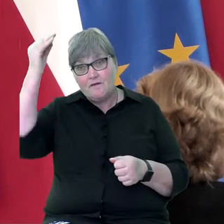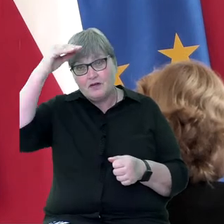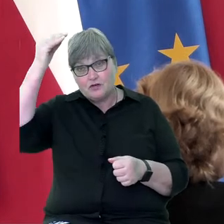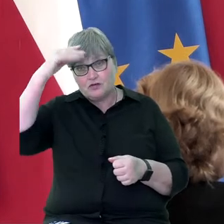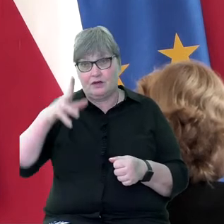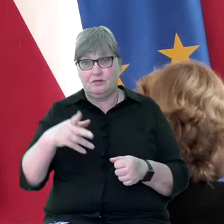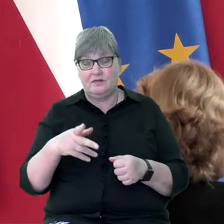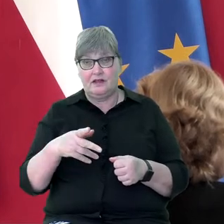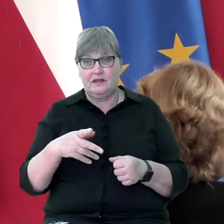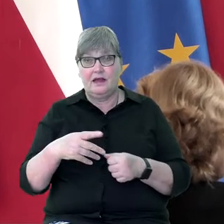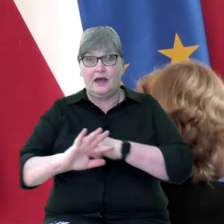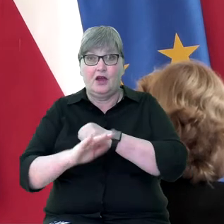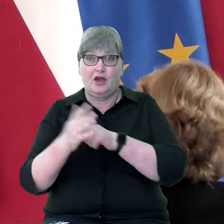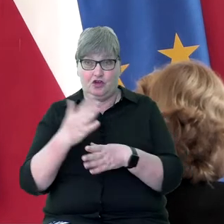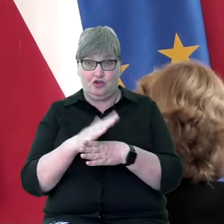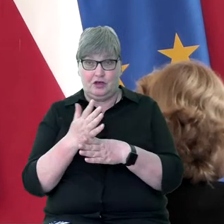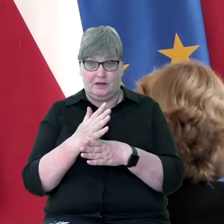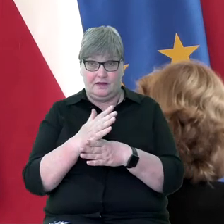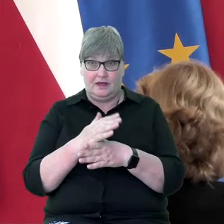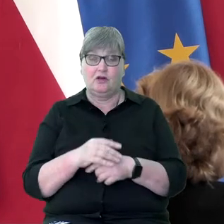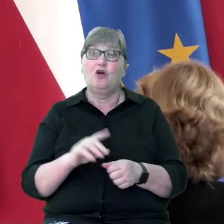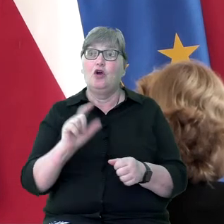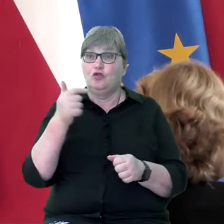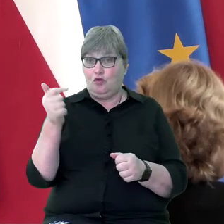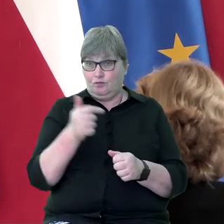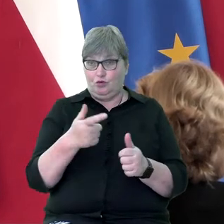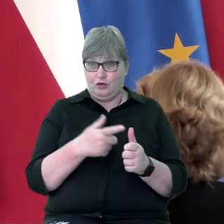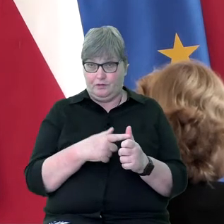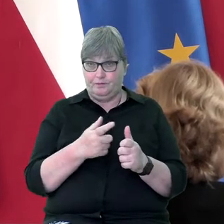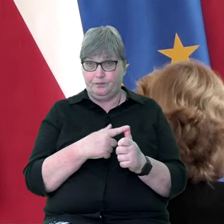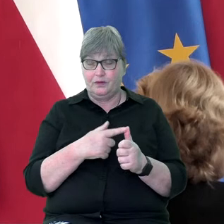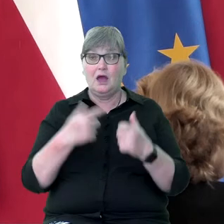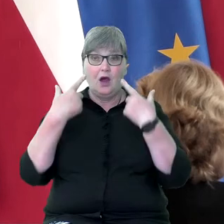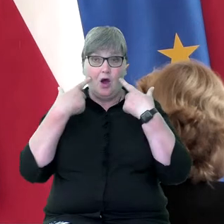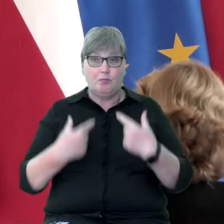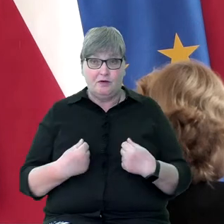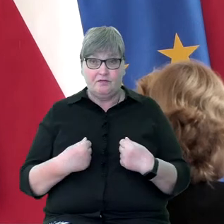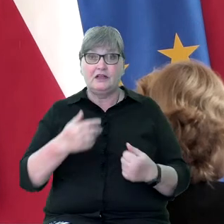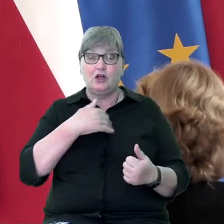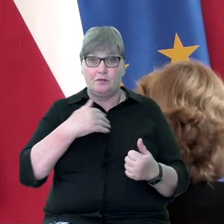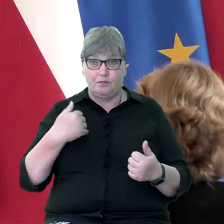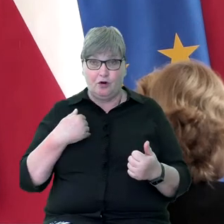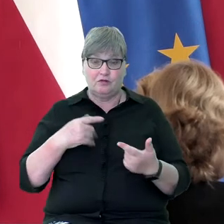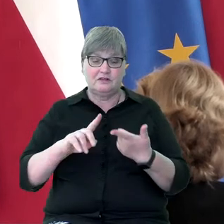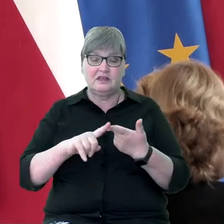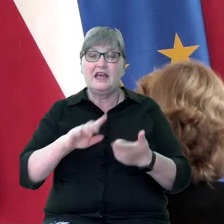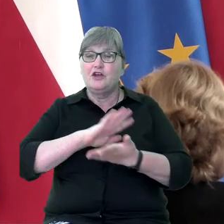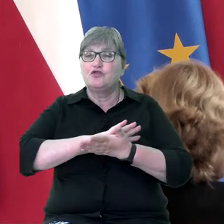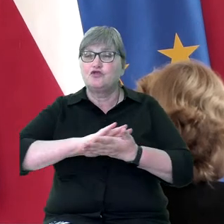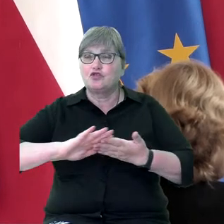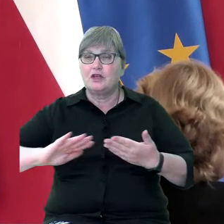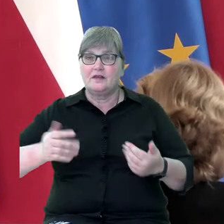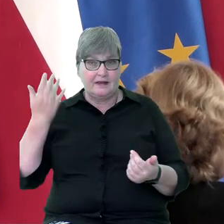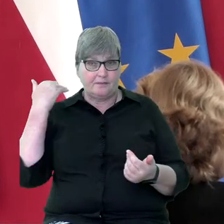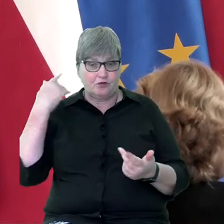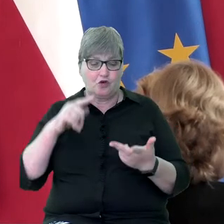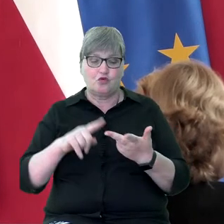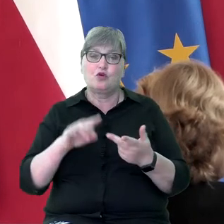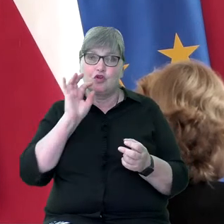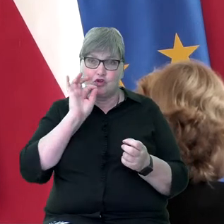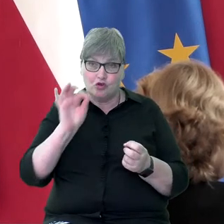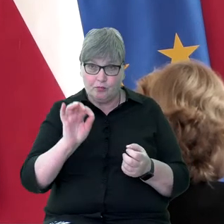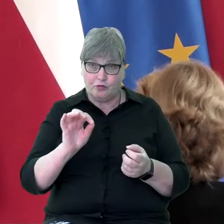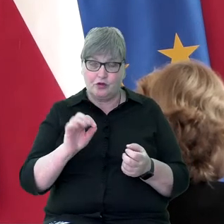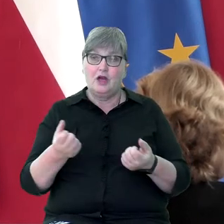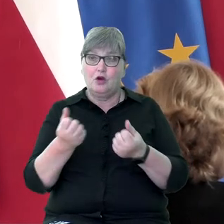następujące warunki: być obywatelem polskim, mieć nieskazitelną przeszłość, biegle władać językiem polskim w mowie i